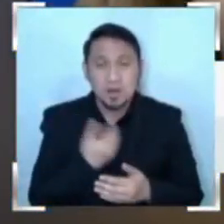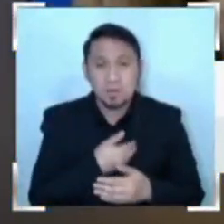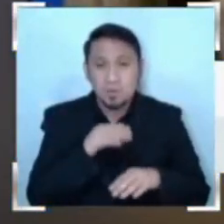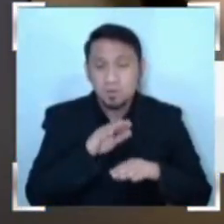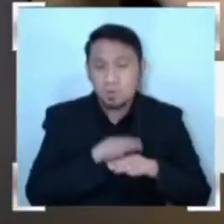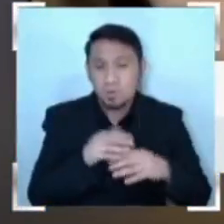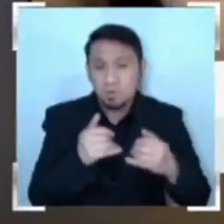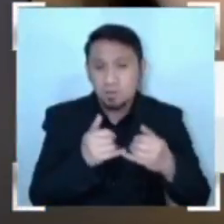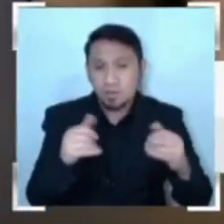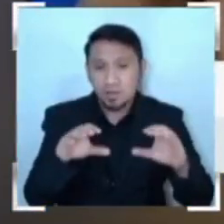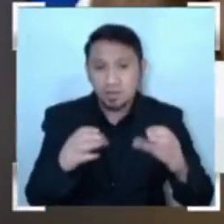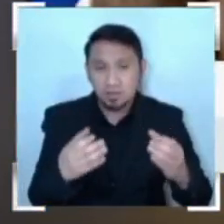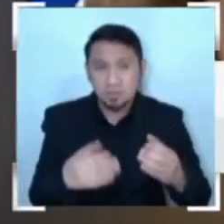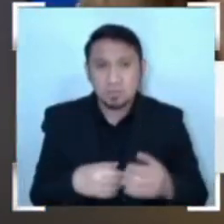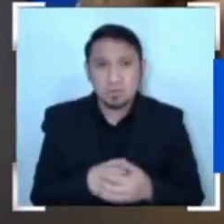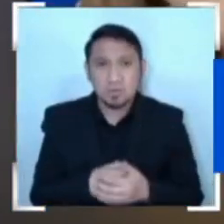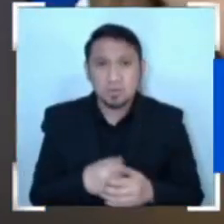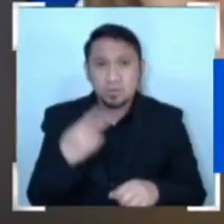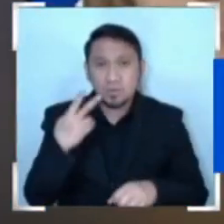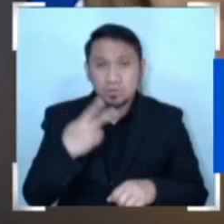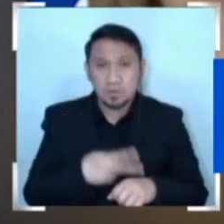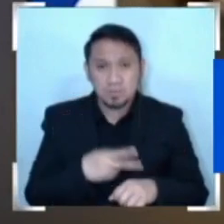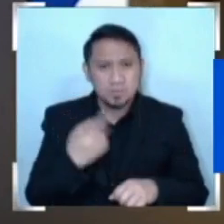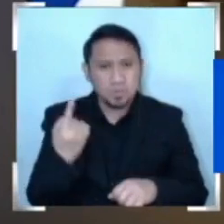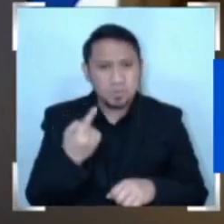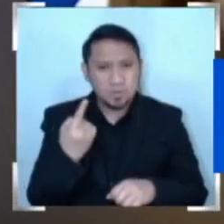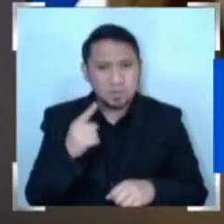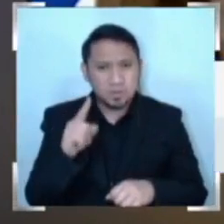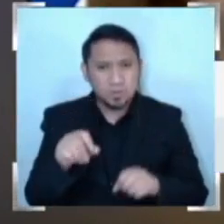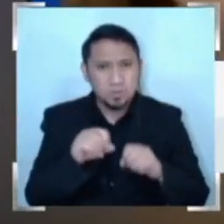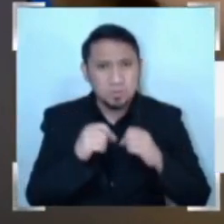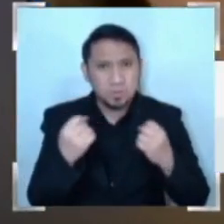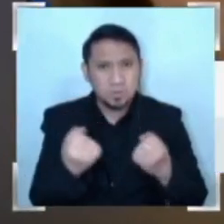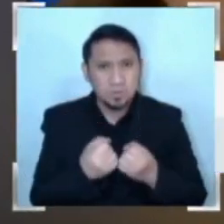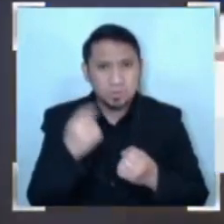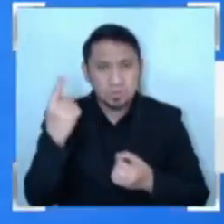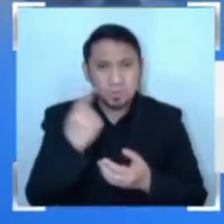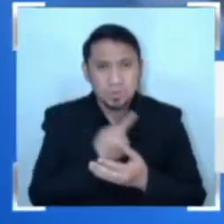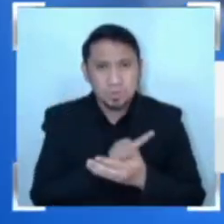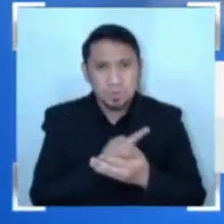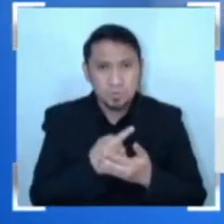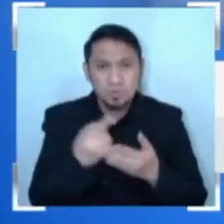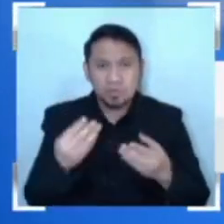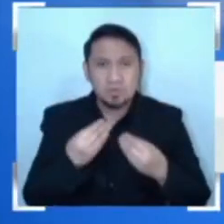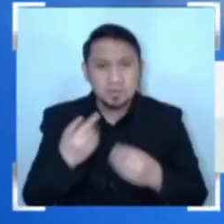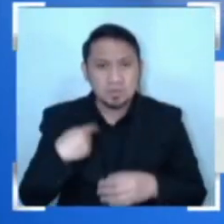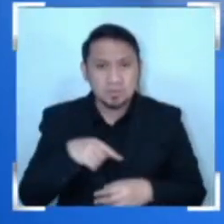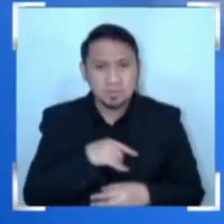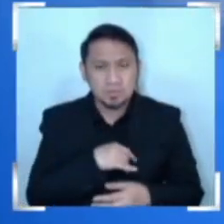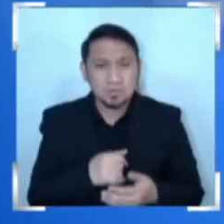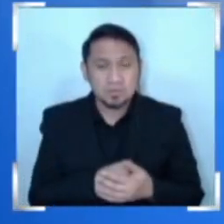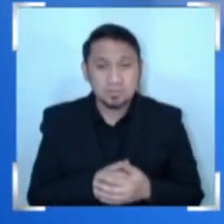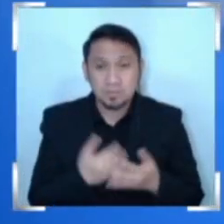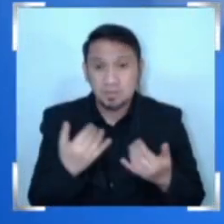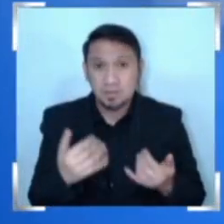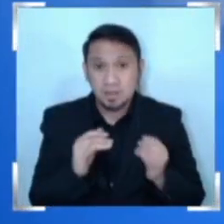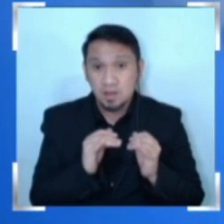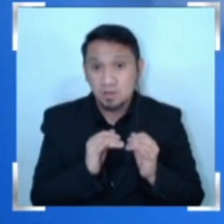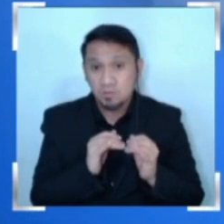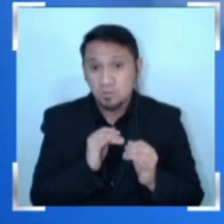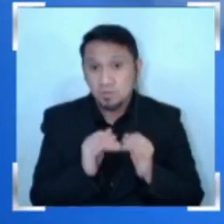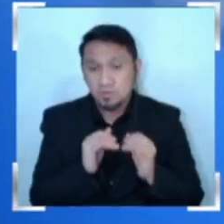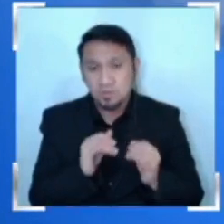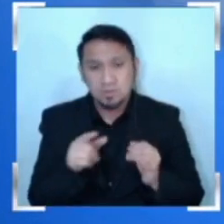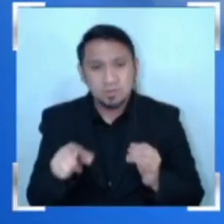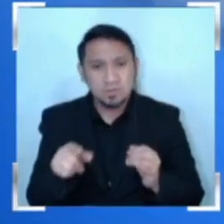lang naman yan sa isang section sa isang week. Ibigay na yun sa amin. Sa isang pahayag, sinabi ni Senatorial